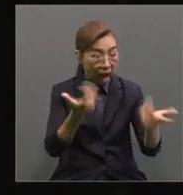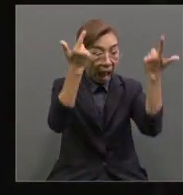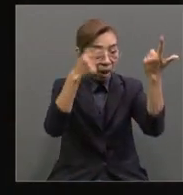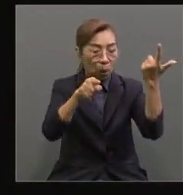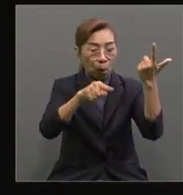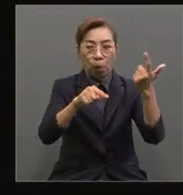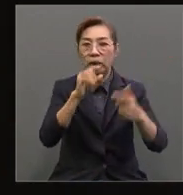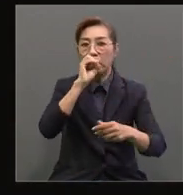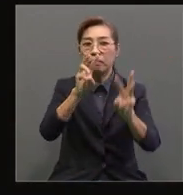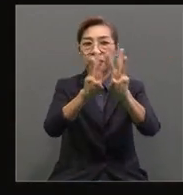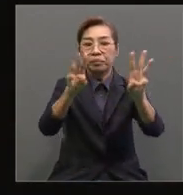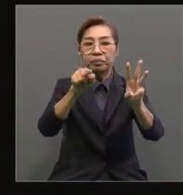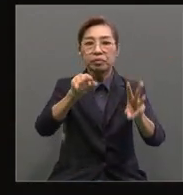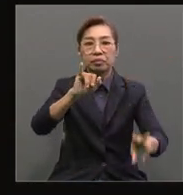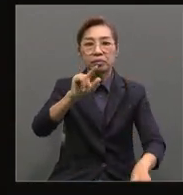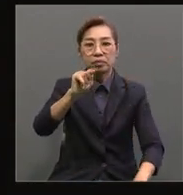ครับwww.thaipolice.net